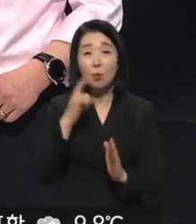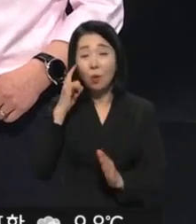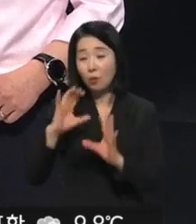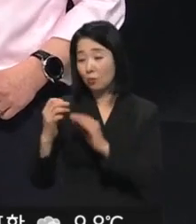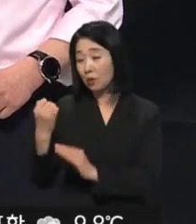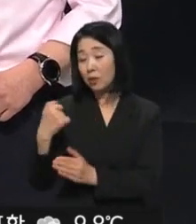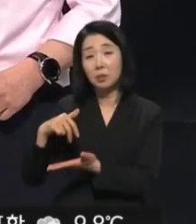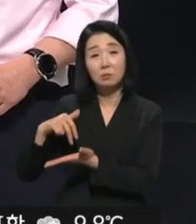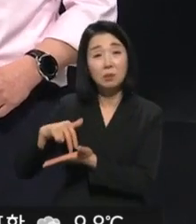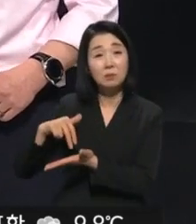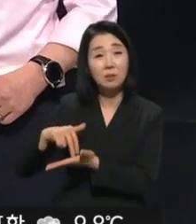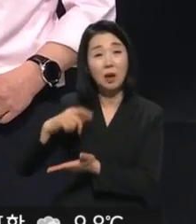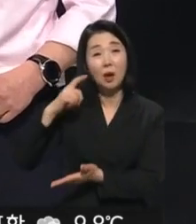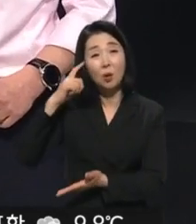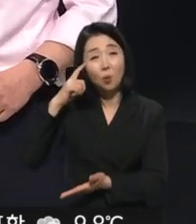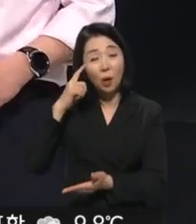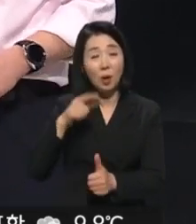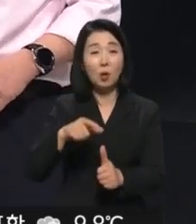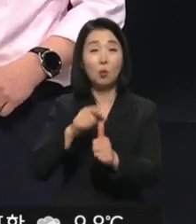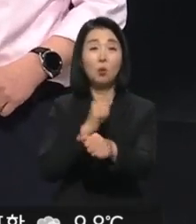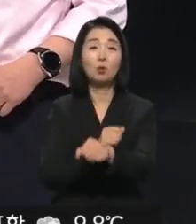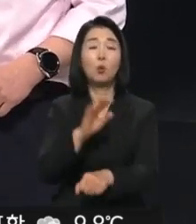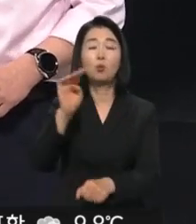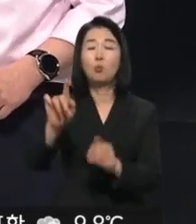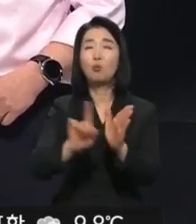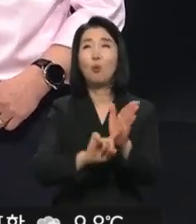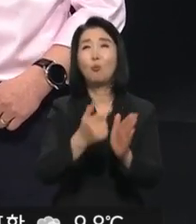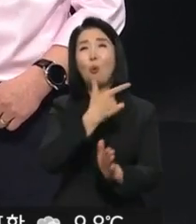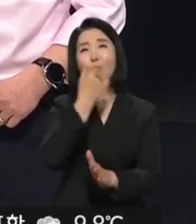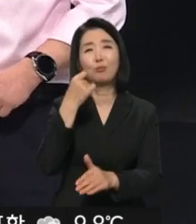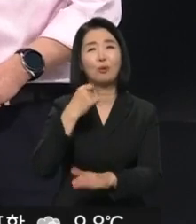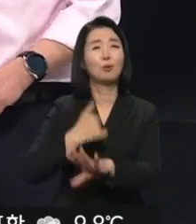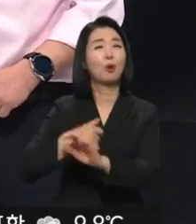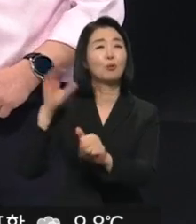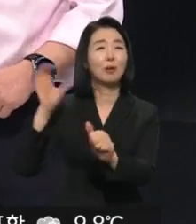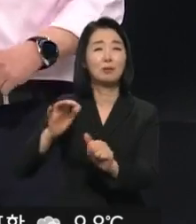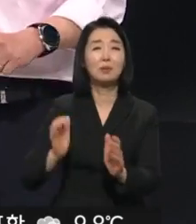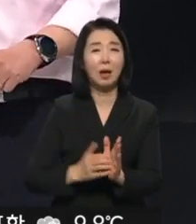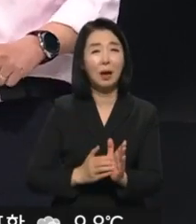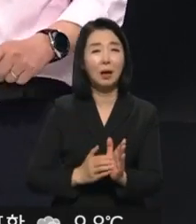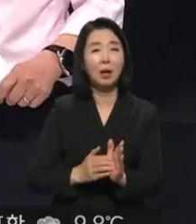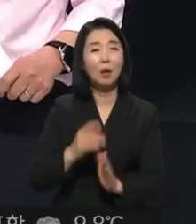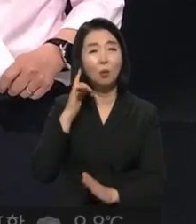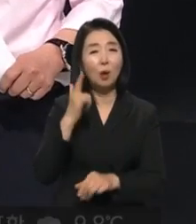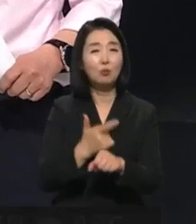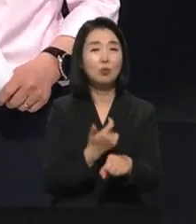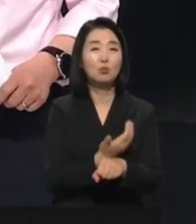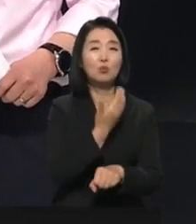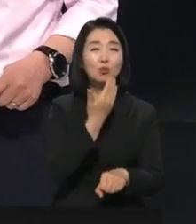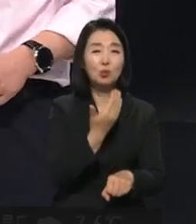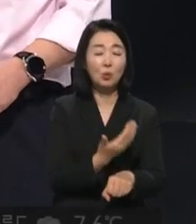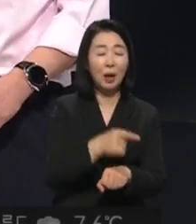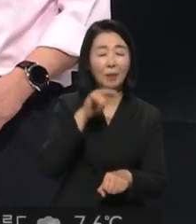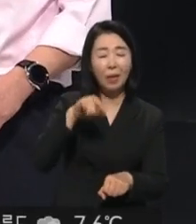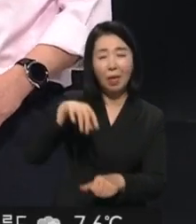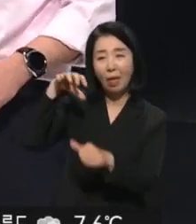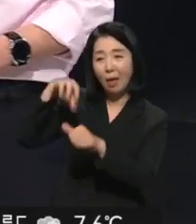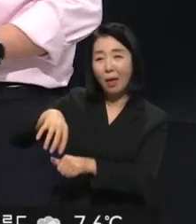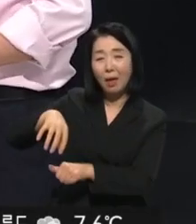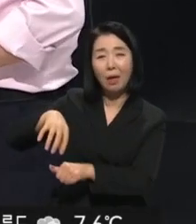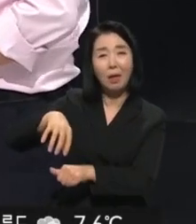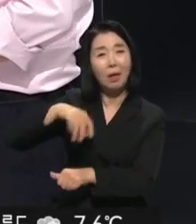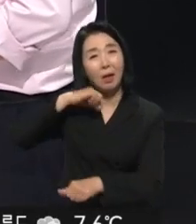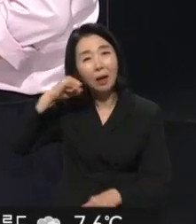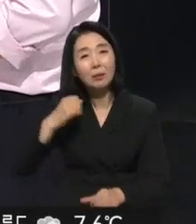국민의힘에서 고용노동부의 홍보 부족을 질타했는데요. 한마디로 69시간 프레임에 갇혔다는 겁니다.